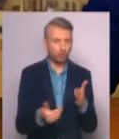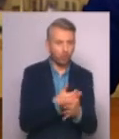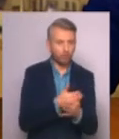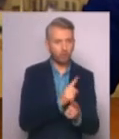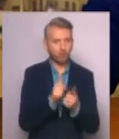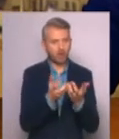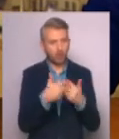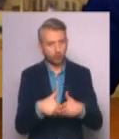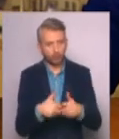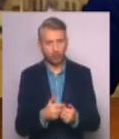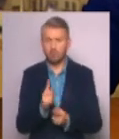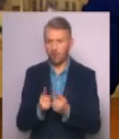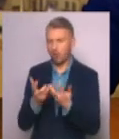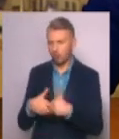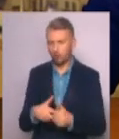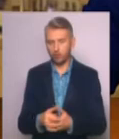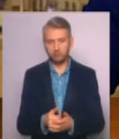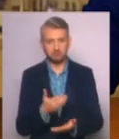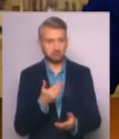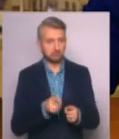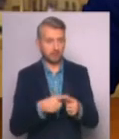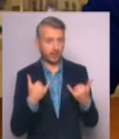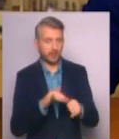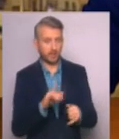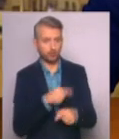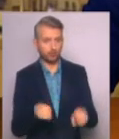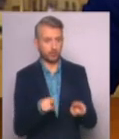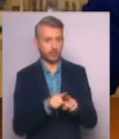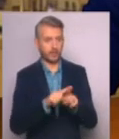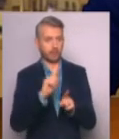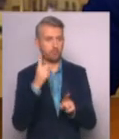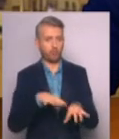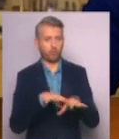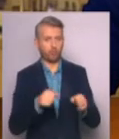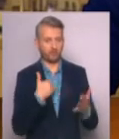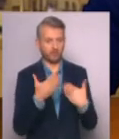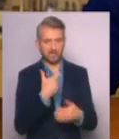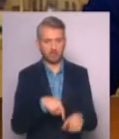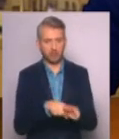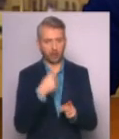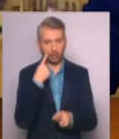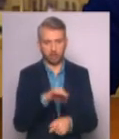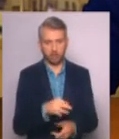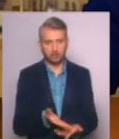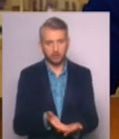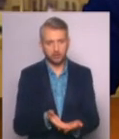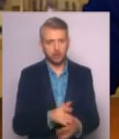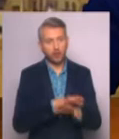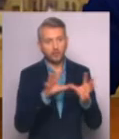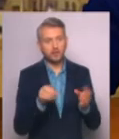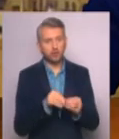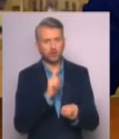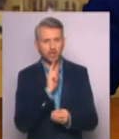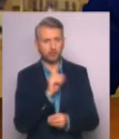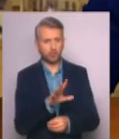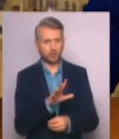приводу перерахунку. Що так. Перерахунку, ну, це не дивно, що такий монополіст веде себе так похабно. В цілому, не будемо